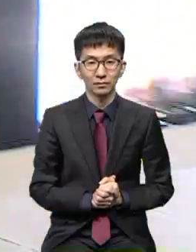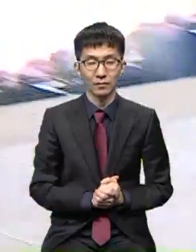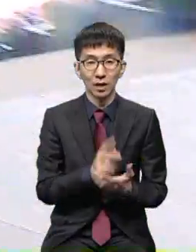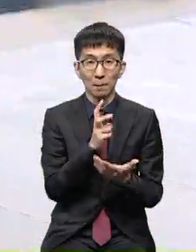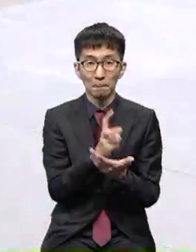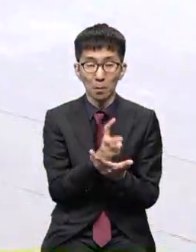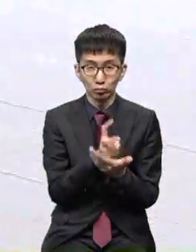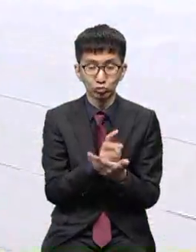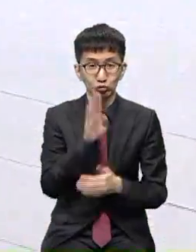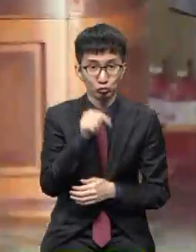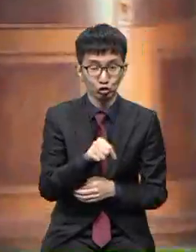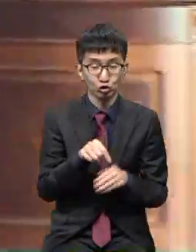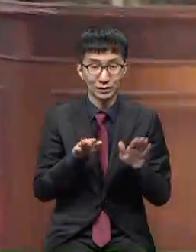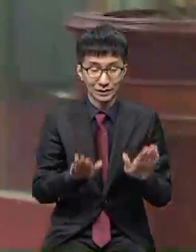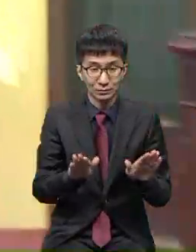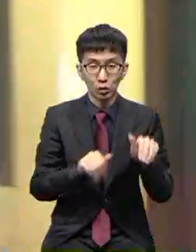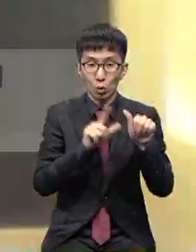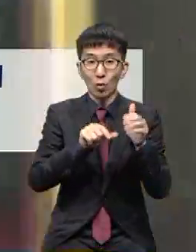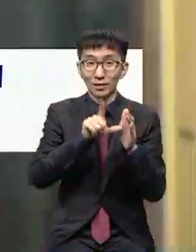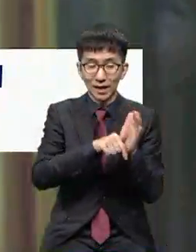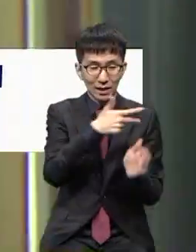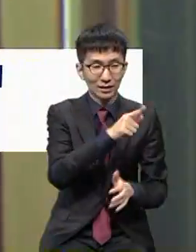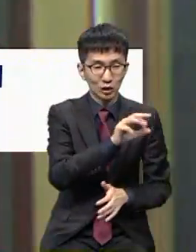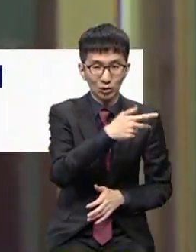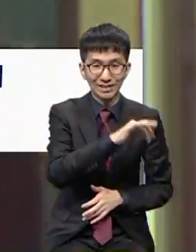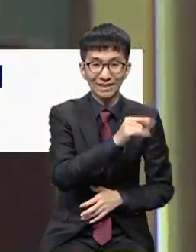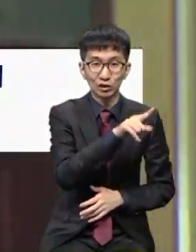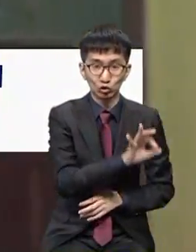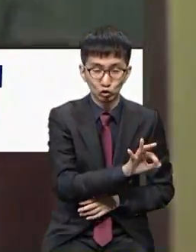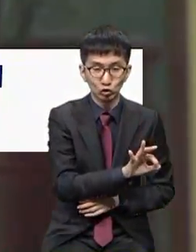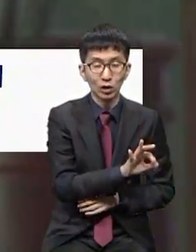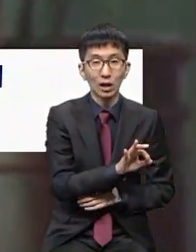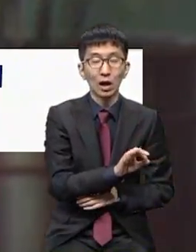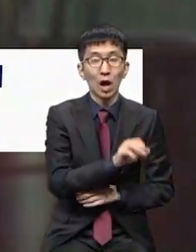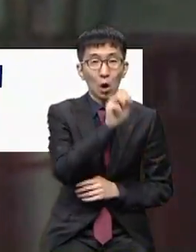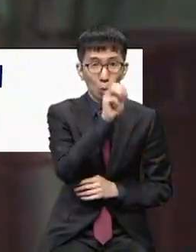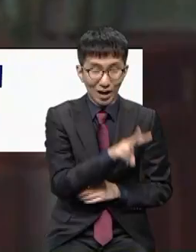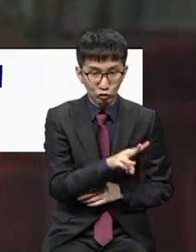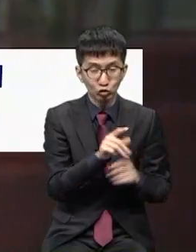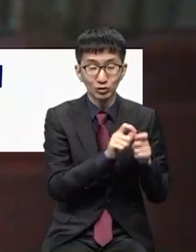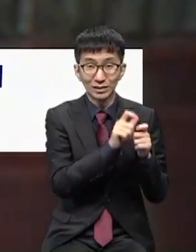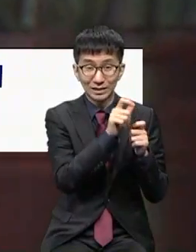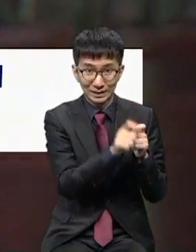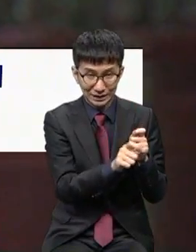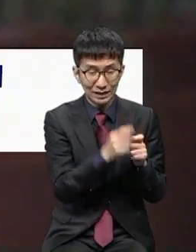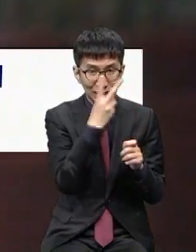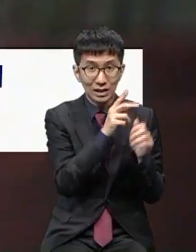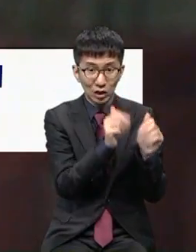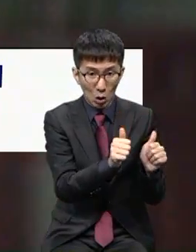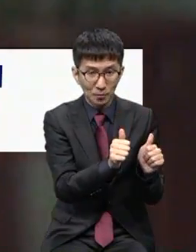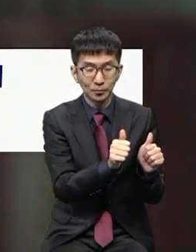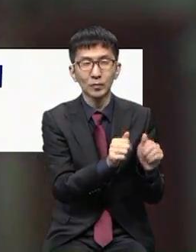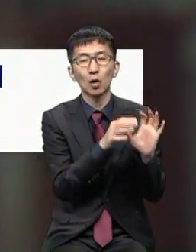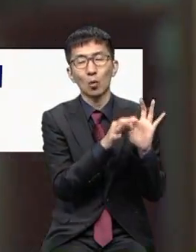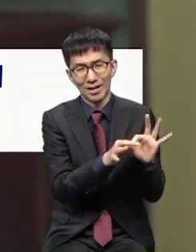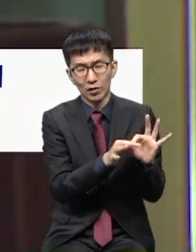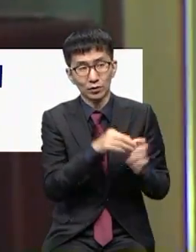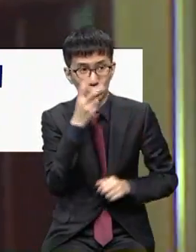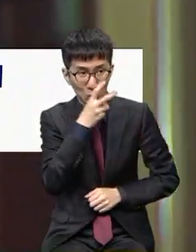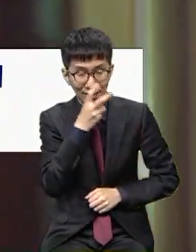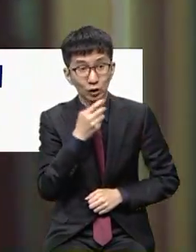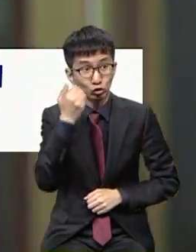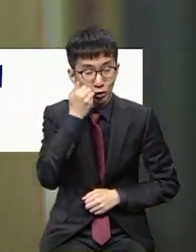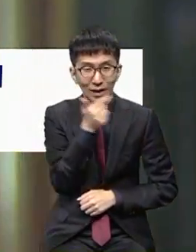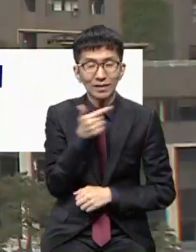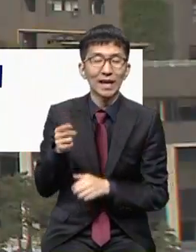법무부는 지난 5일 추미애 장관이 정진웅 광주지검 차장검사 기소 과정에 대한 진상조사를 대검 감찰부에 지시했다고